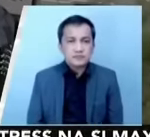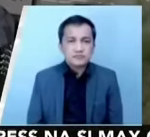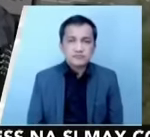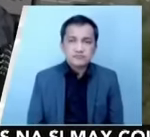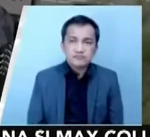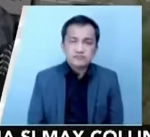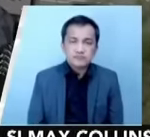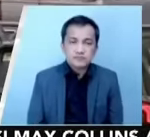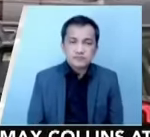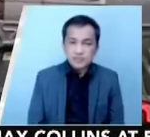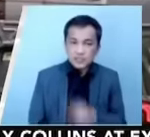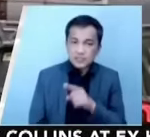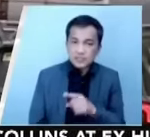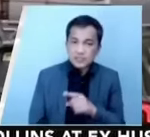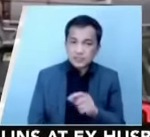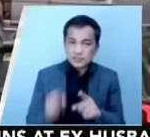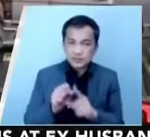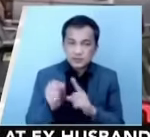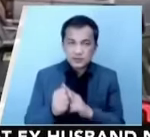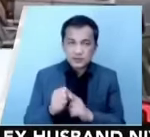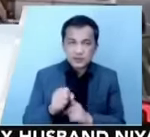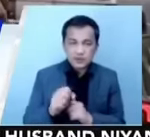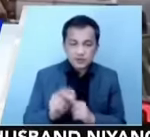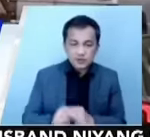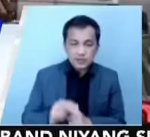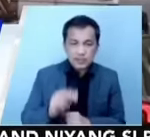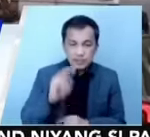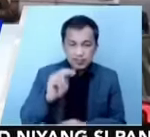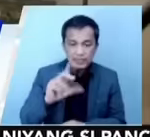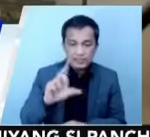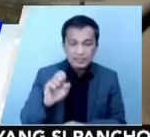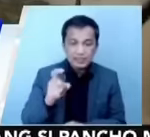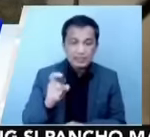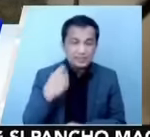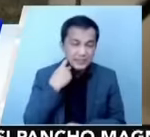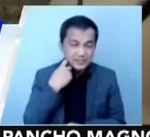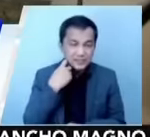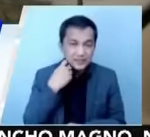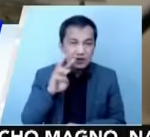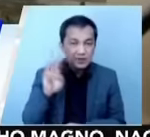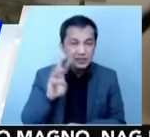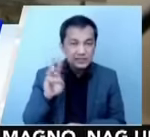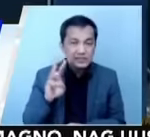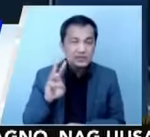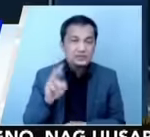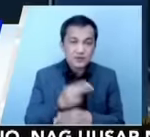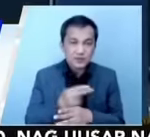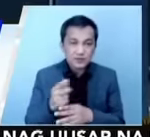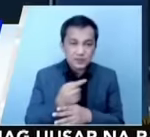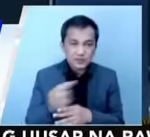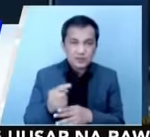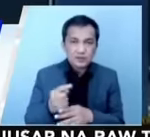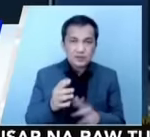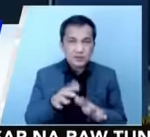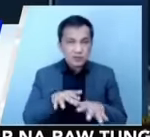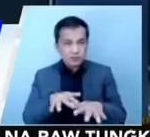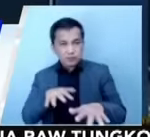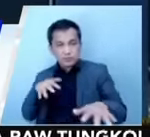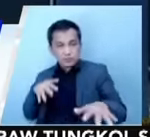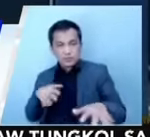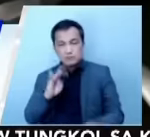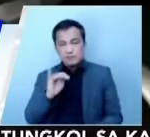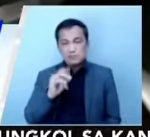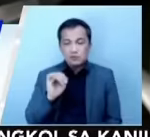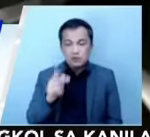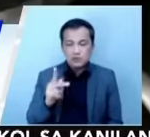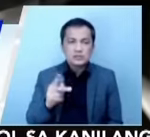Ganito ang eksena sa Northern Luzon Expressway nitong Miyerkules Santo. Humaba ang pila ng mga sasakyan sa Balintawak Toll Plaza sa dami